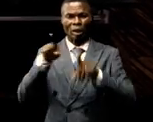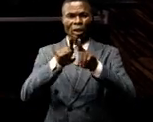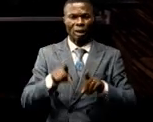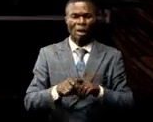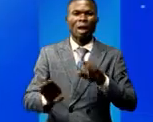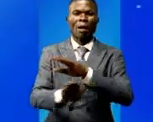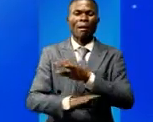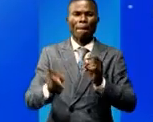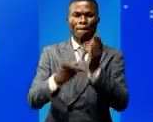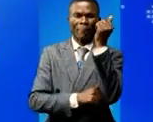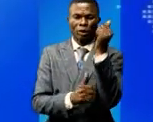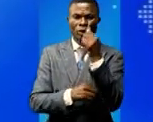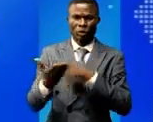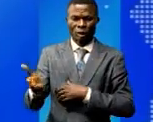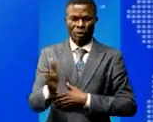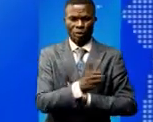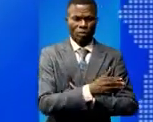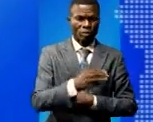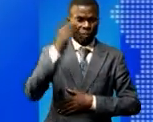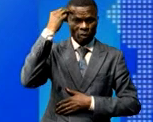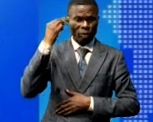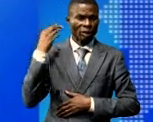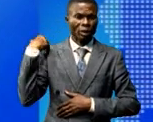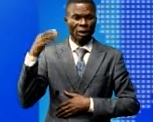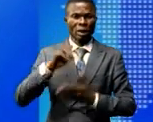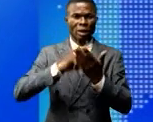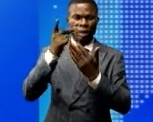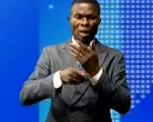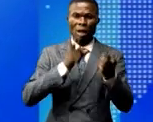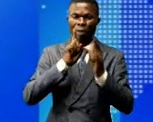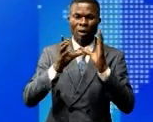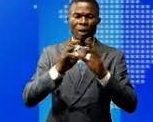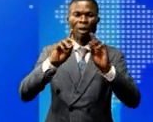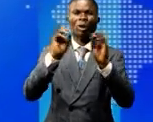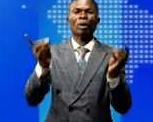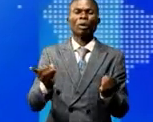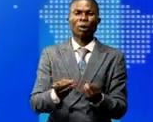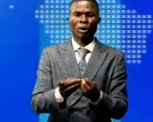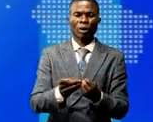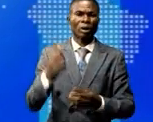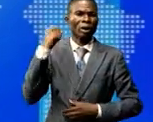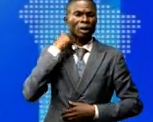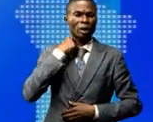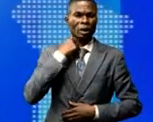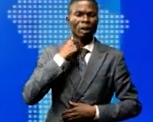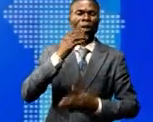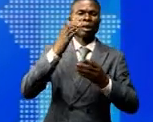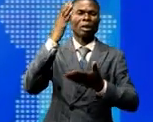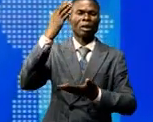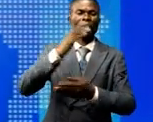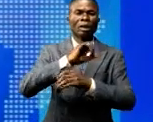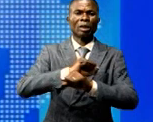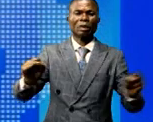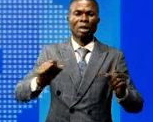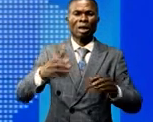base. Et puis le ministre d'État, ministre du Plan, a échangé avec la délégation des Médecins sans frontières sur la ligne à suivre pendant